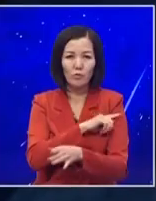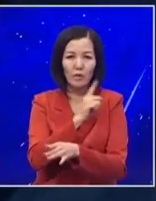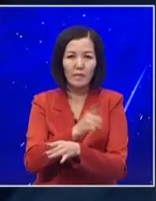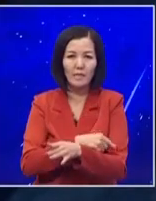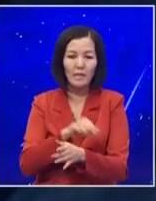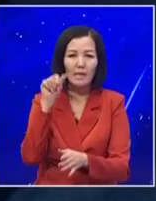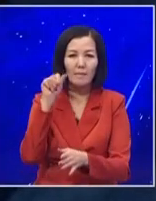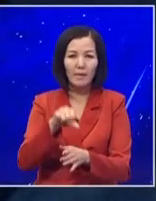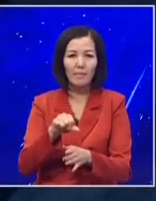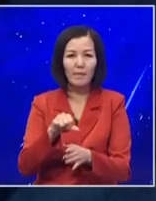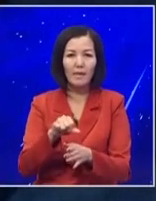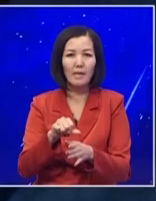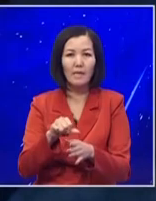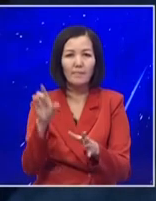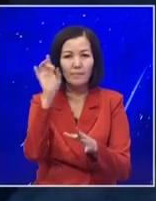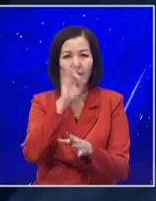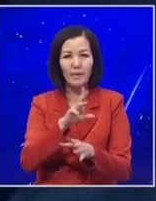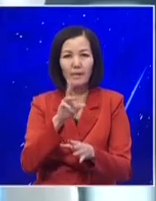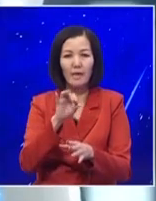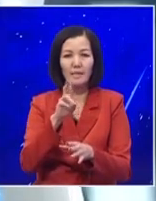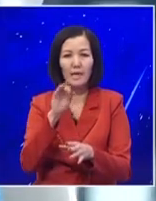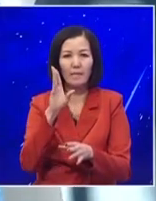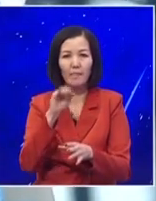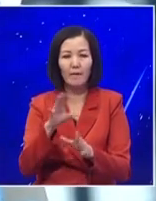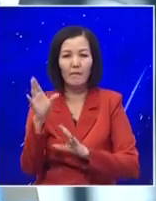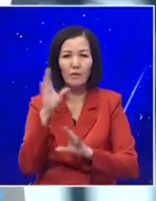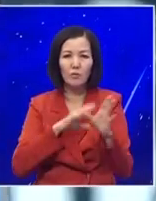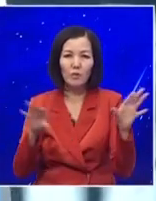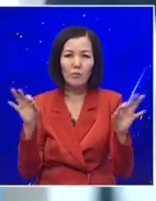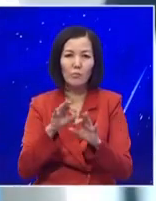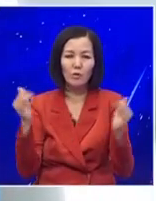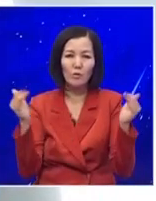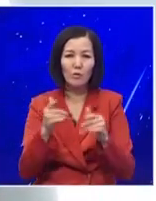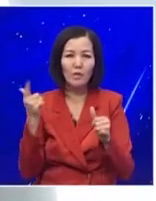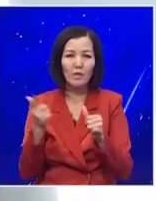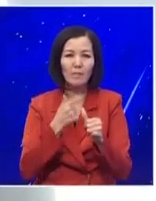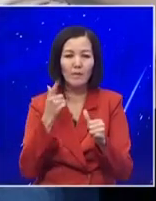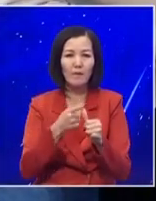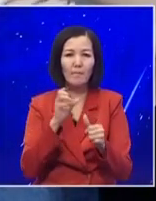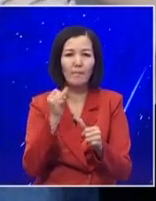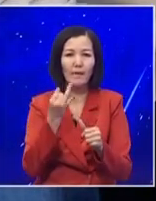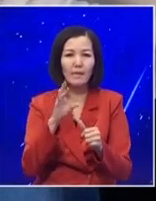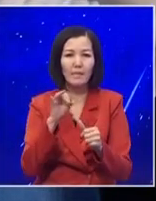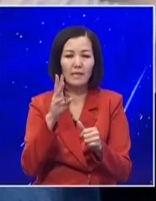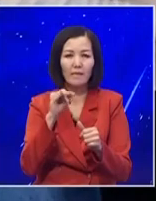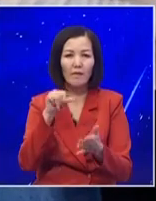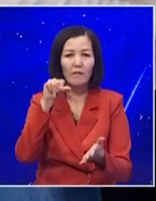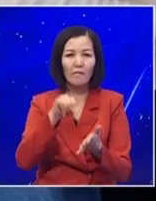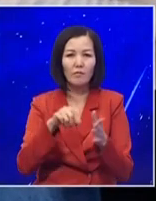вооруженных сил прибыли местная знаменитость Бакберген Аскарбеков и студенты музыкального колледжа имени Куляш